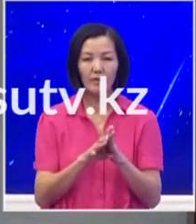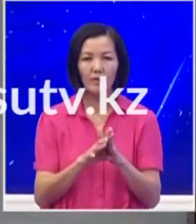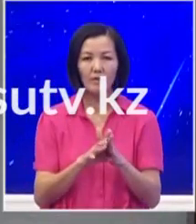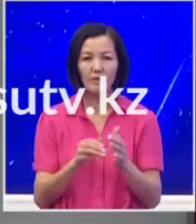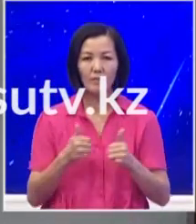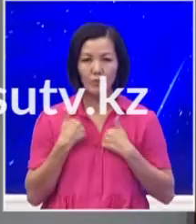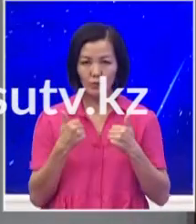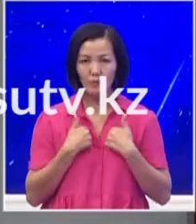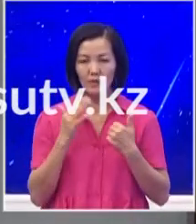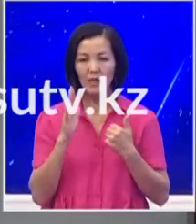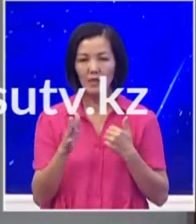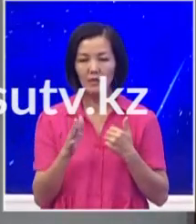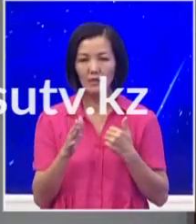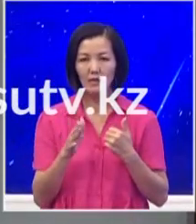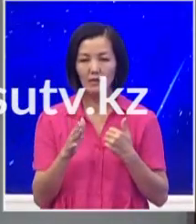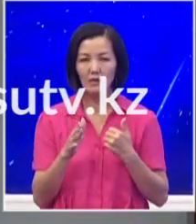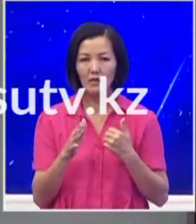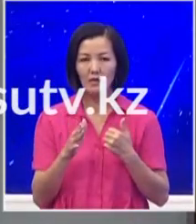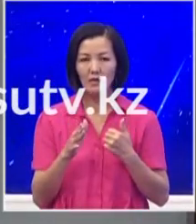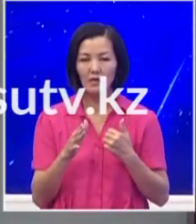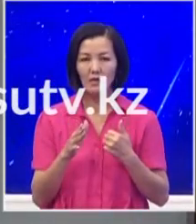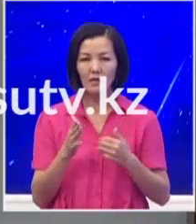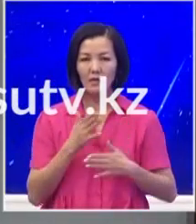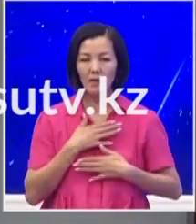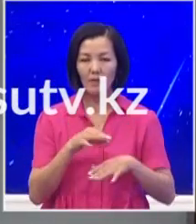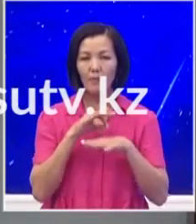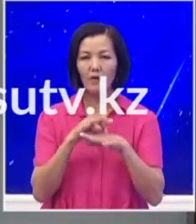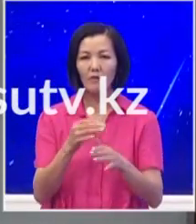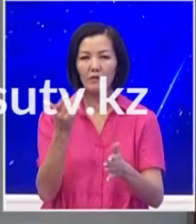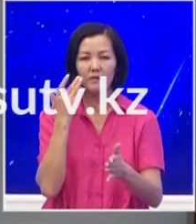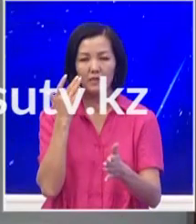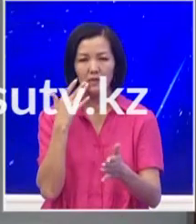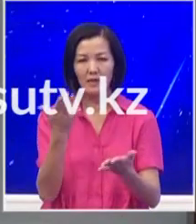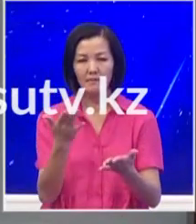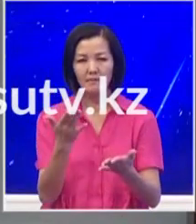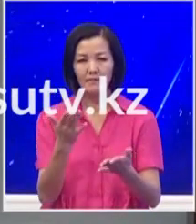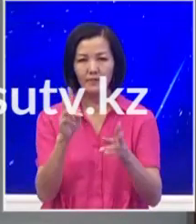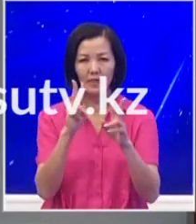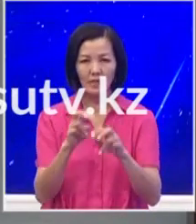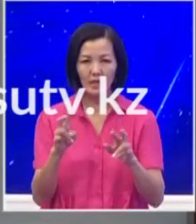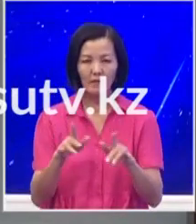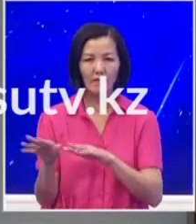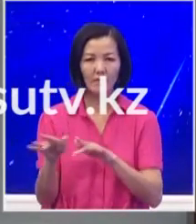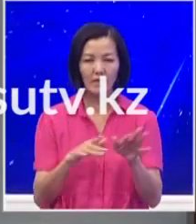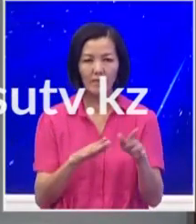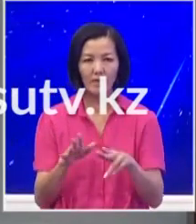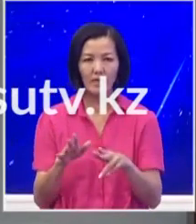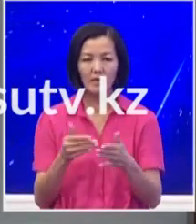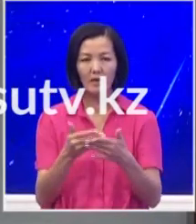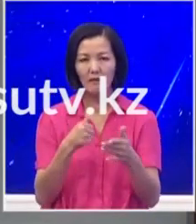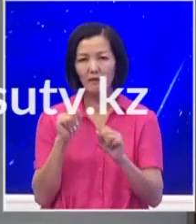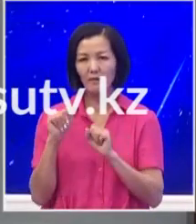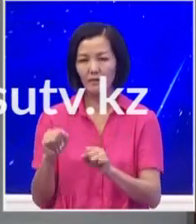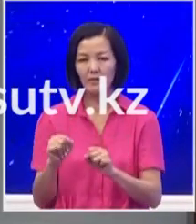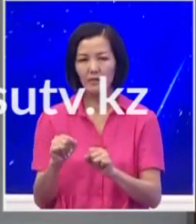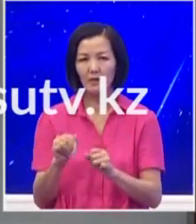добьемся. Кроме этого, нами проводятся на постоянной основе рейдовые мероприятия, отработки проводятся, такие